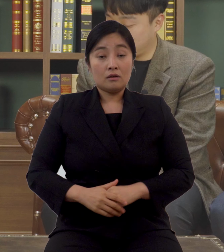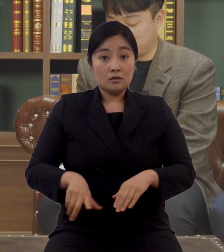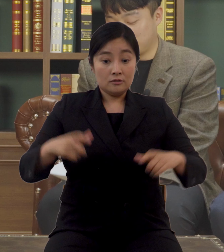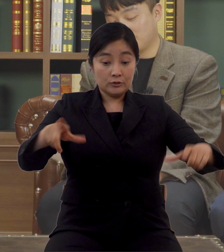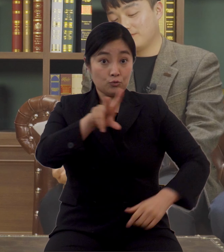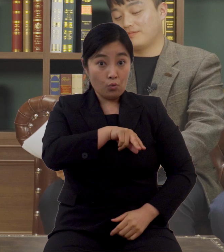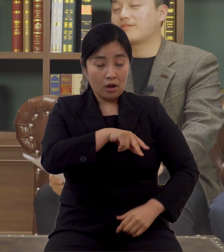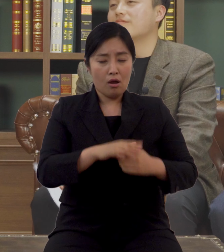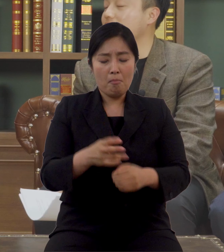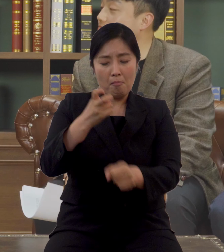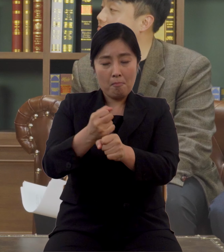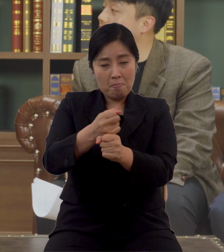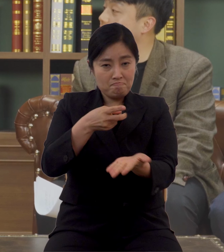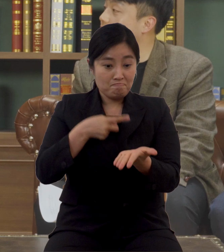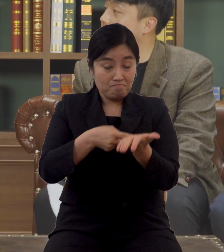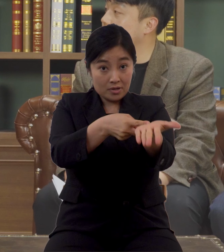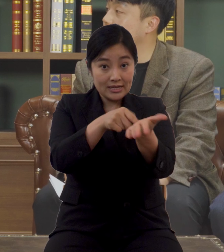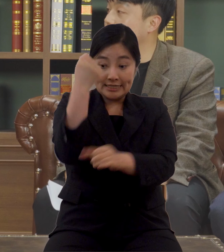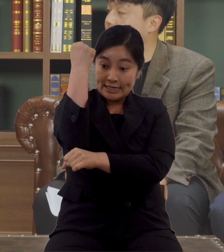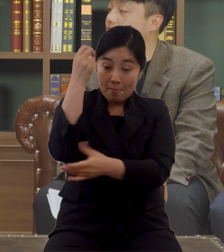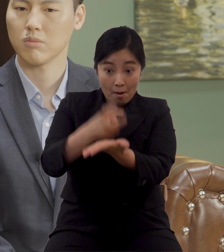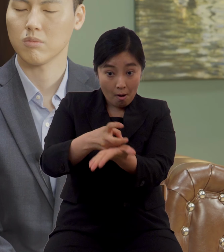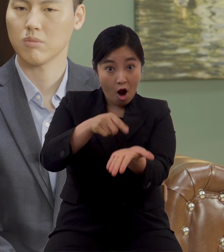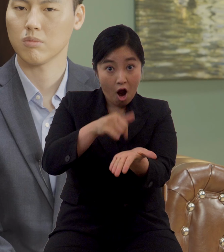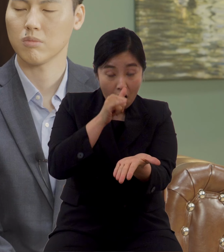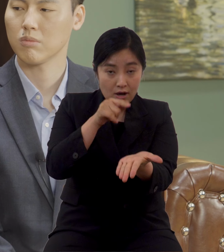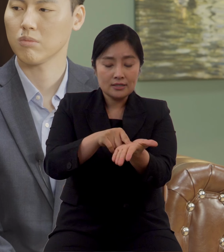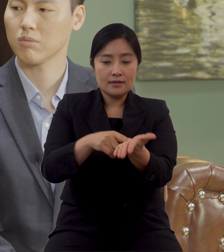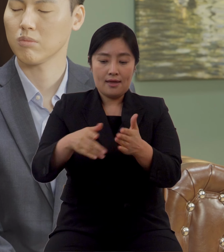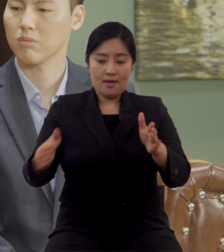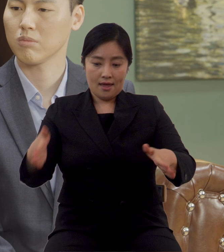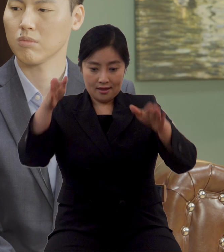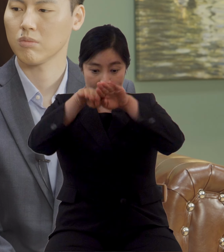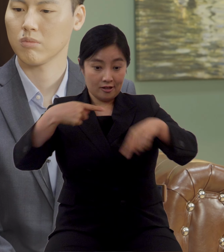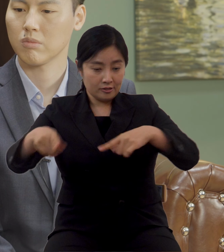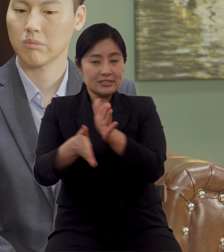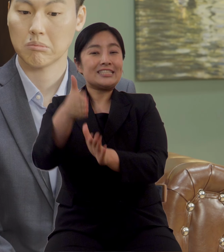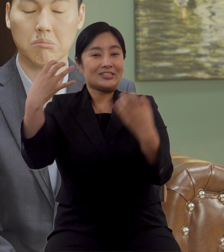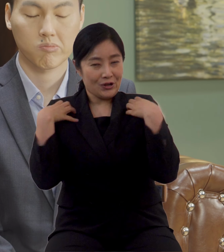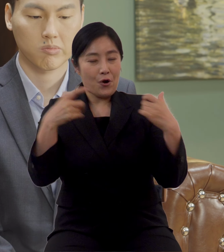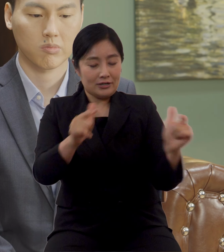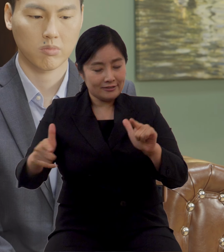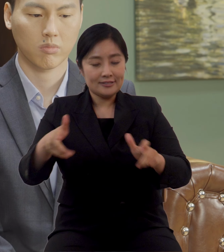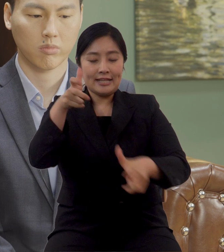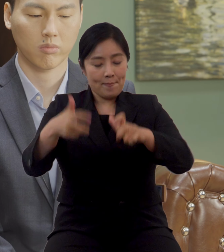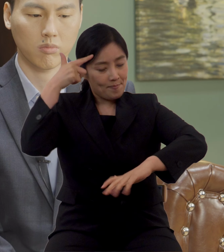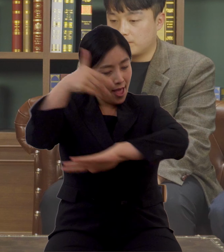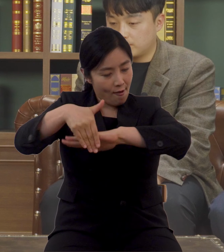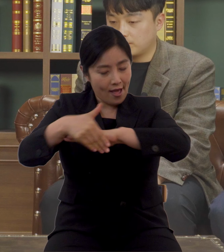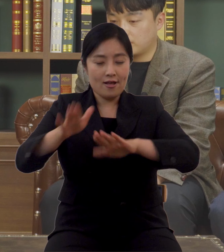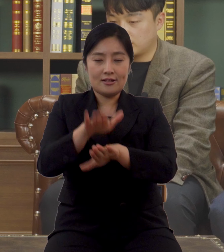의회가 입법 기능을 통해서 만든 근거 법령이 있다면 이제는 행정이, 즉 시청이 다양한 사업을